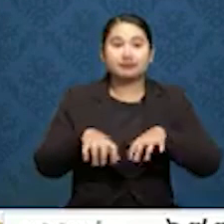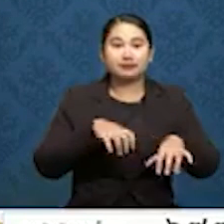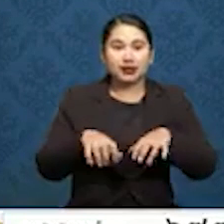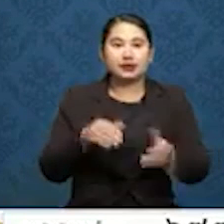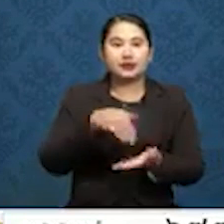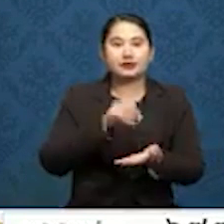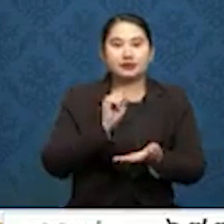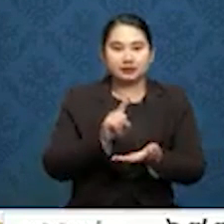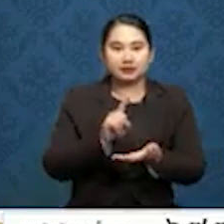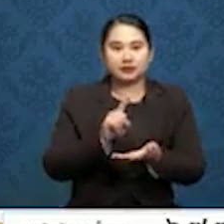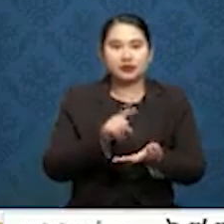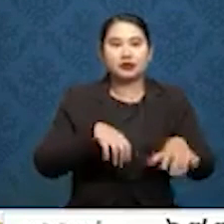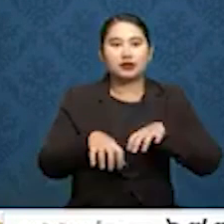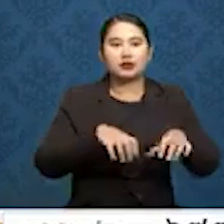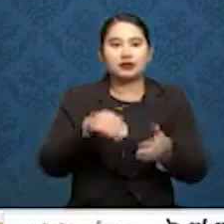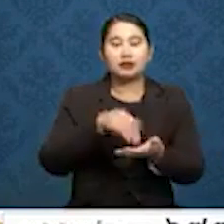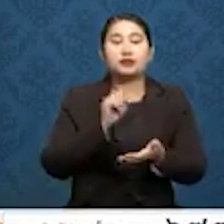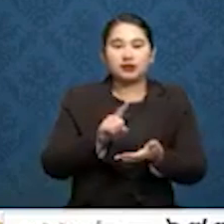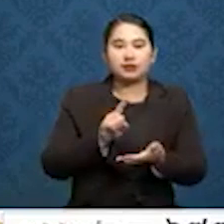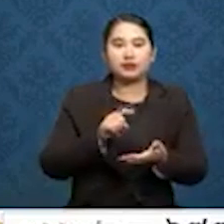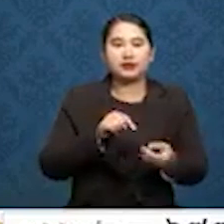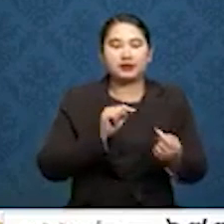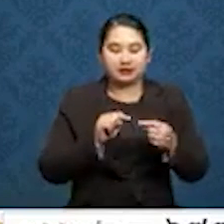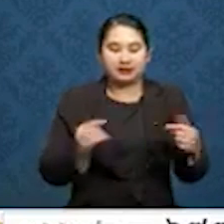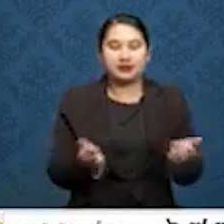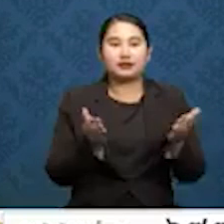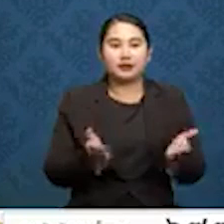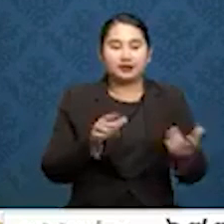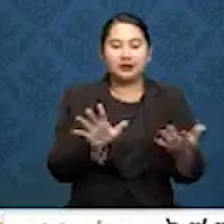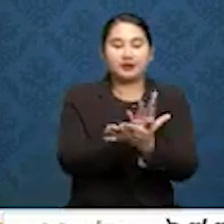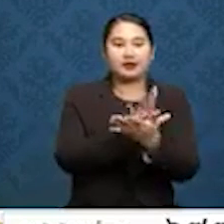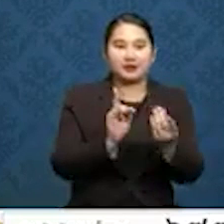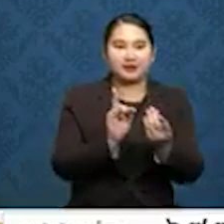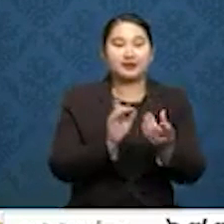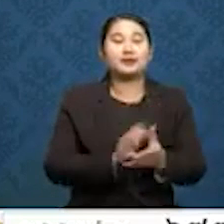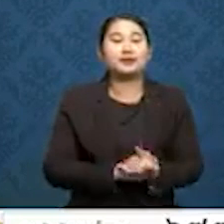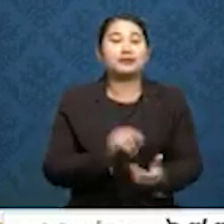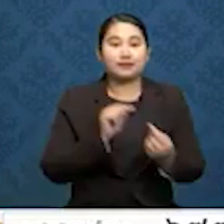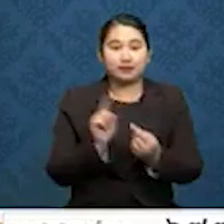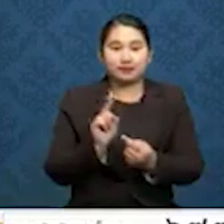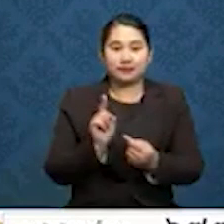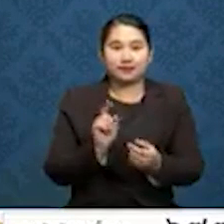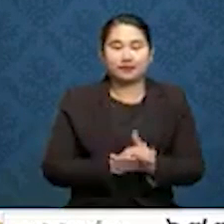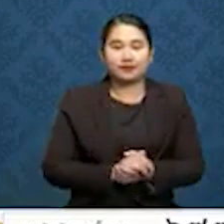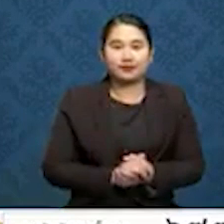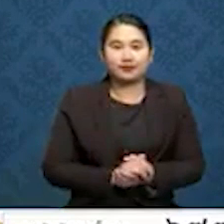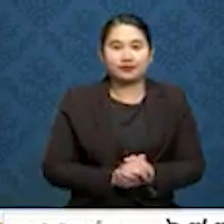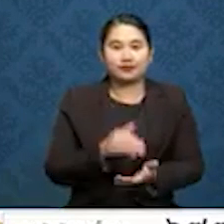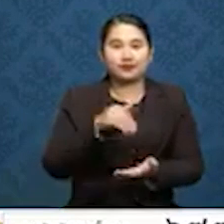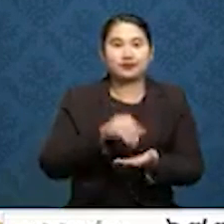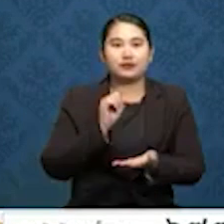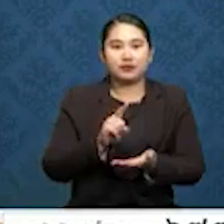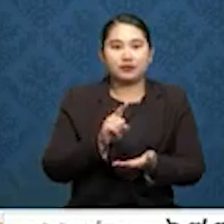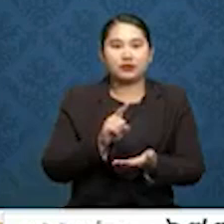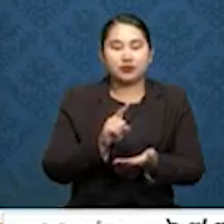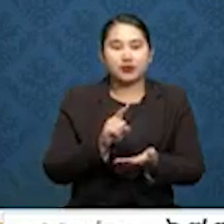ตั้งศูนย์สร้างสรรค์การออกแบบและส่งเสริมวัฒนธรรมในพื้นที่เช่นศูนย์สร้าง